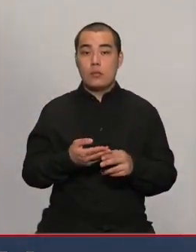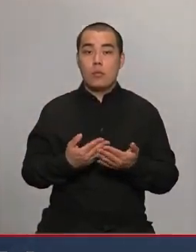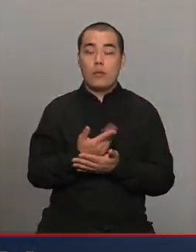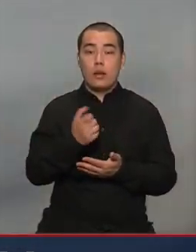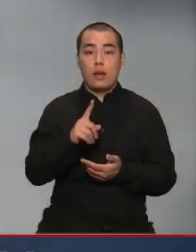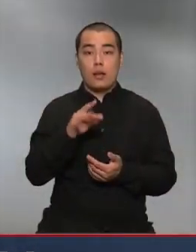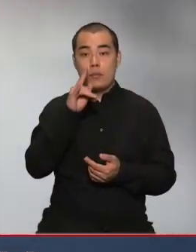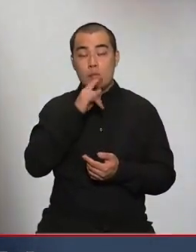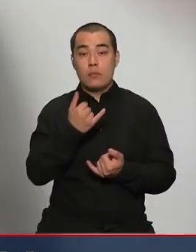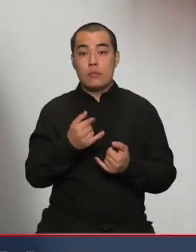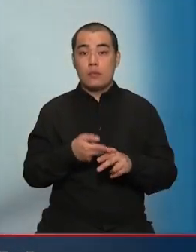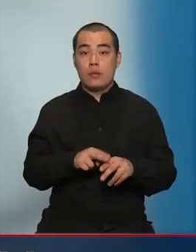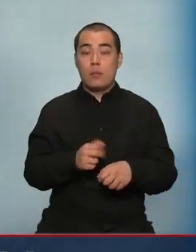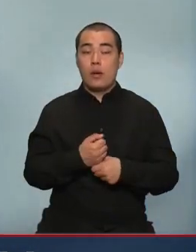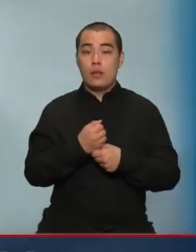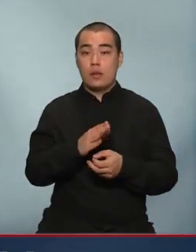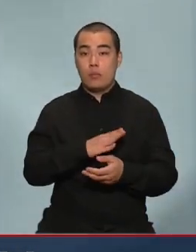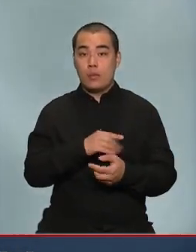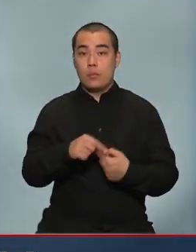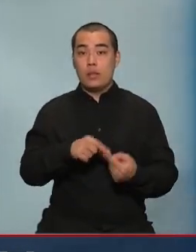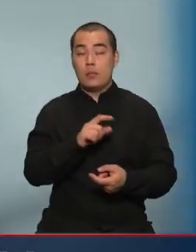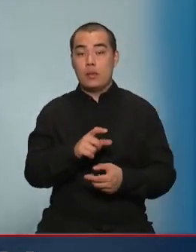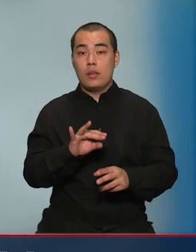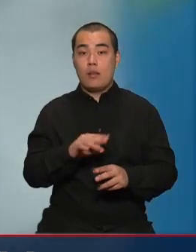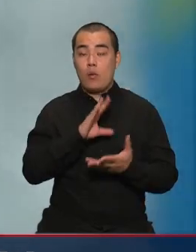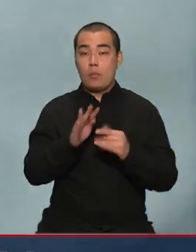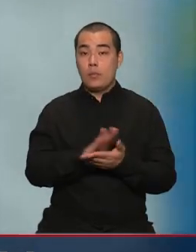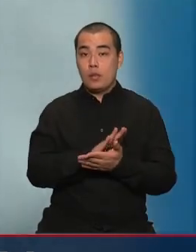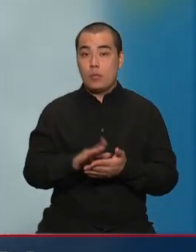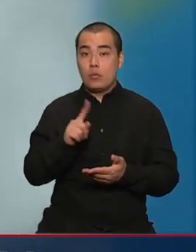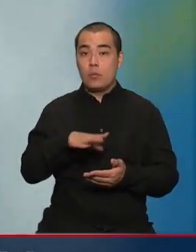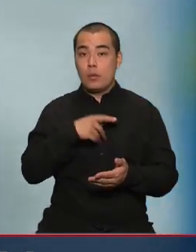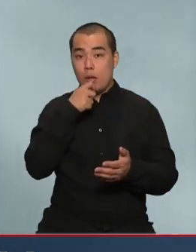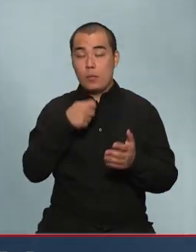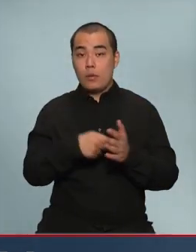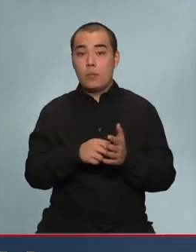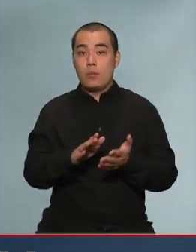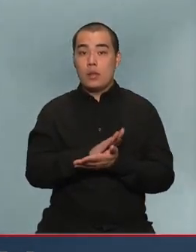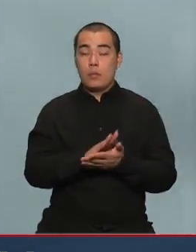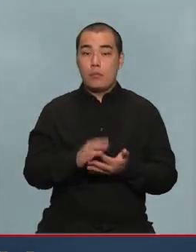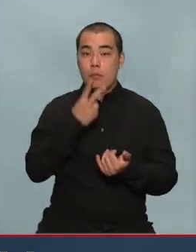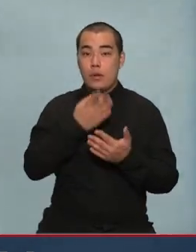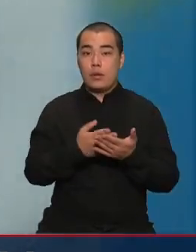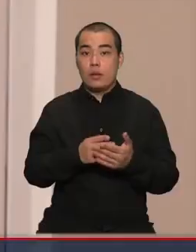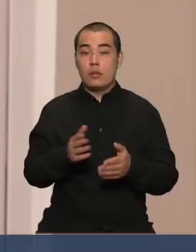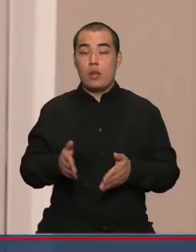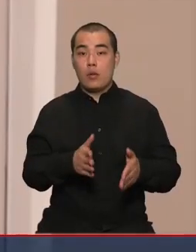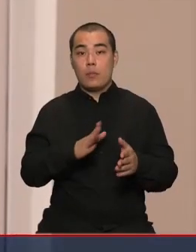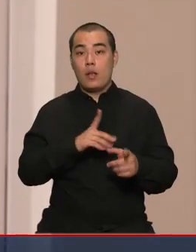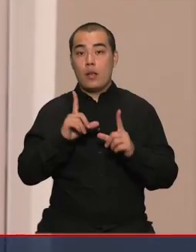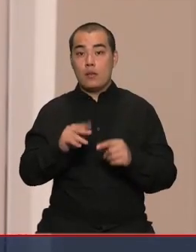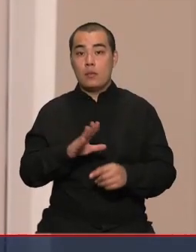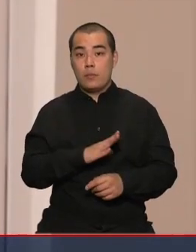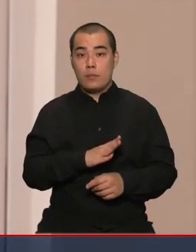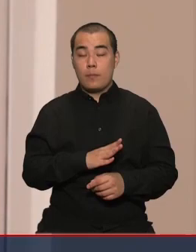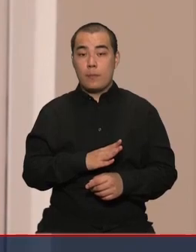тегін құйып беріп қолдап отырған. Жол бойы Шетпе, Жармыш, Бенеу, Құлсар асханаларда тегін ас су беріп, жолға салып жіберген. Мен енді жолға